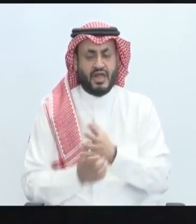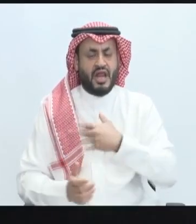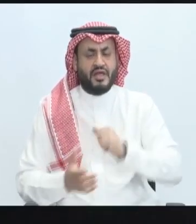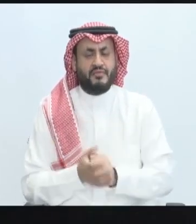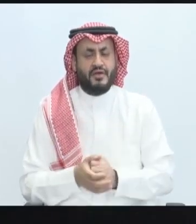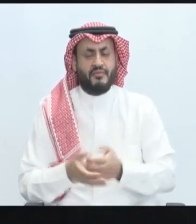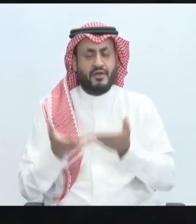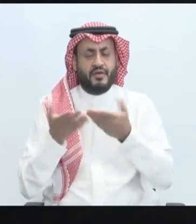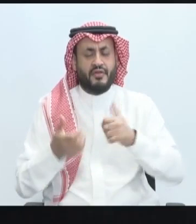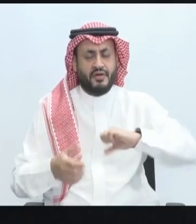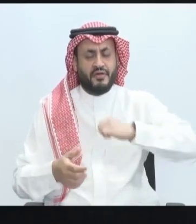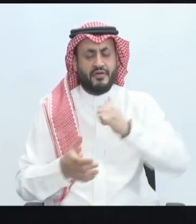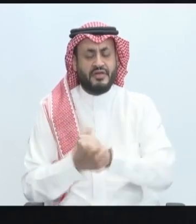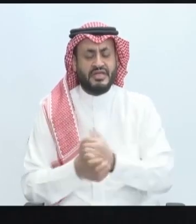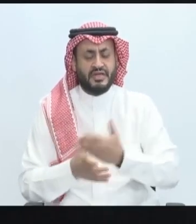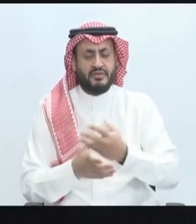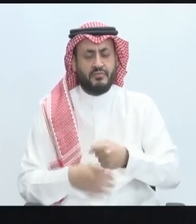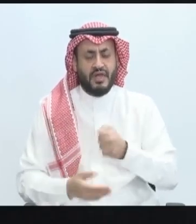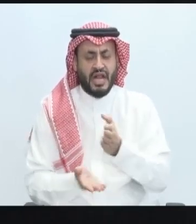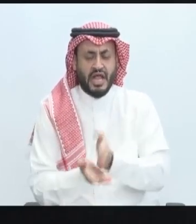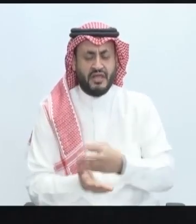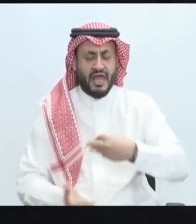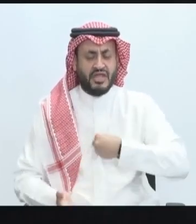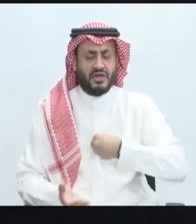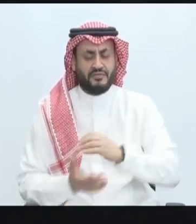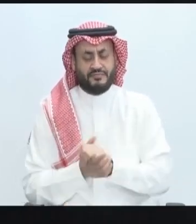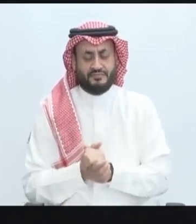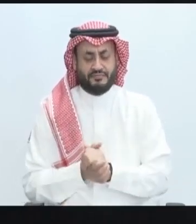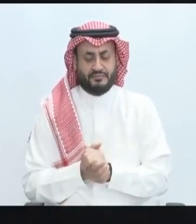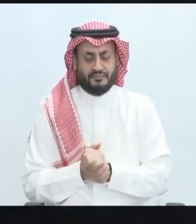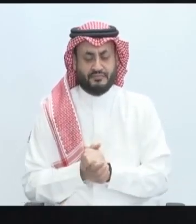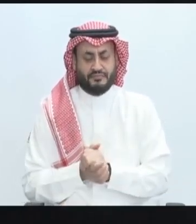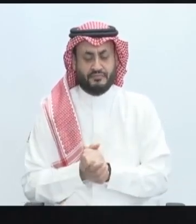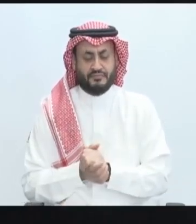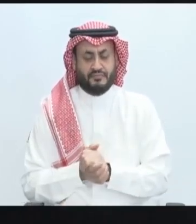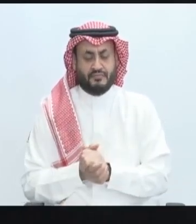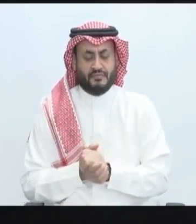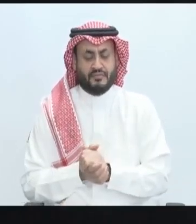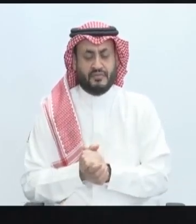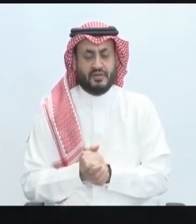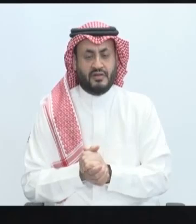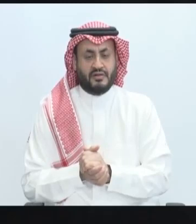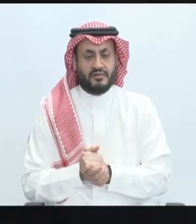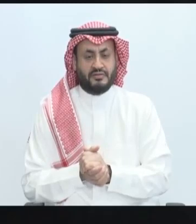السبب لماذا لماذا الايمان بالقضاء والقدر سبب لهدايه